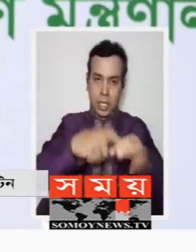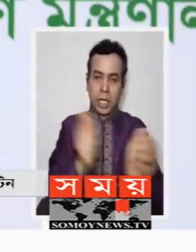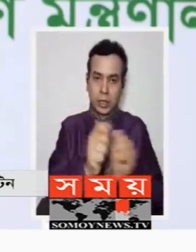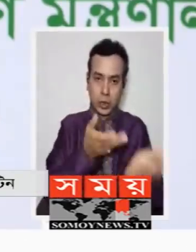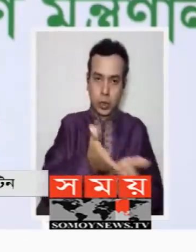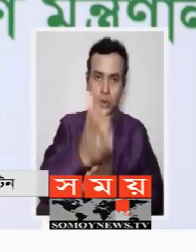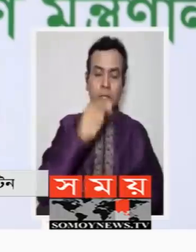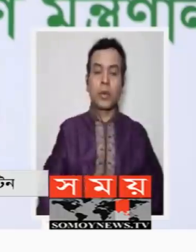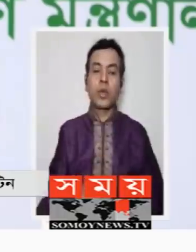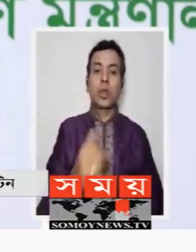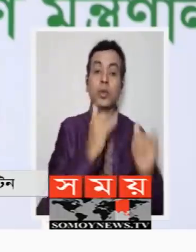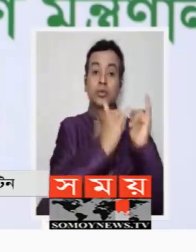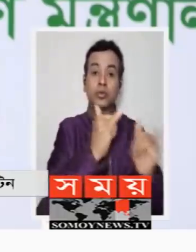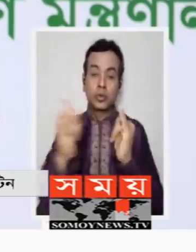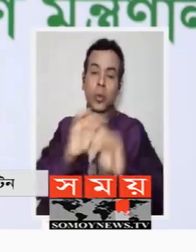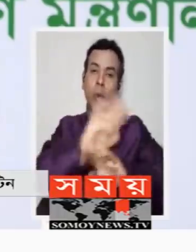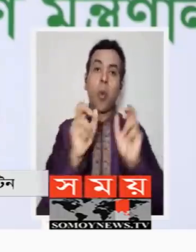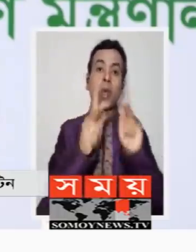20,66,334টি। বর্তমানে মজুত আছে